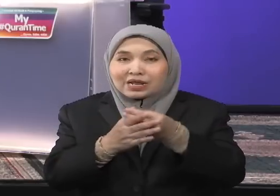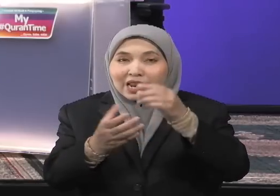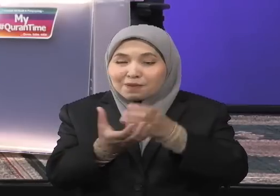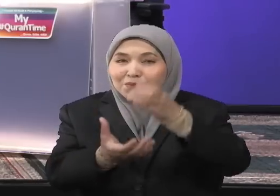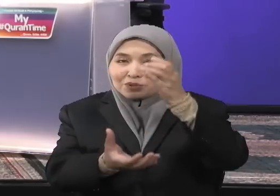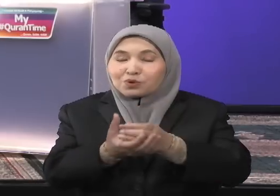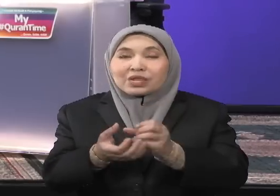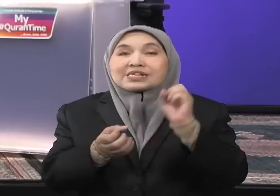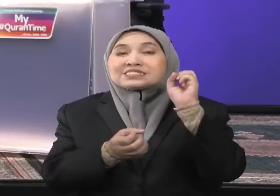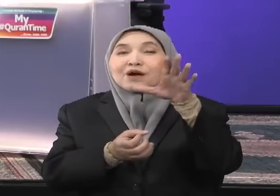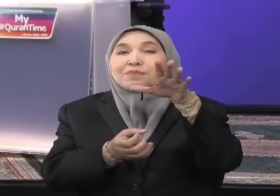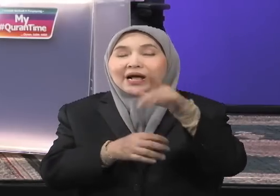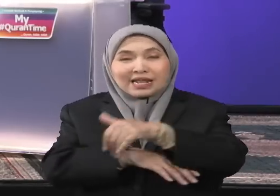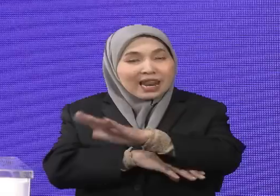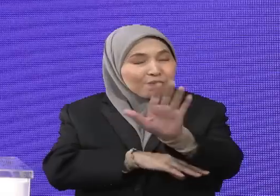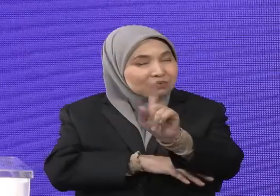kemudian